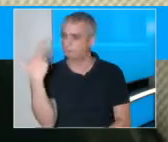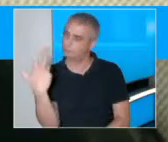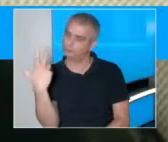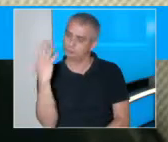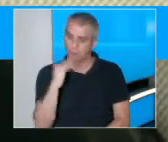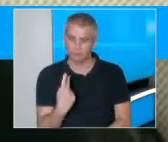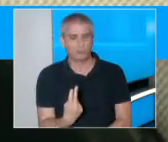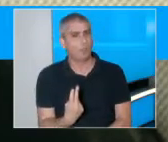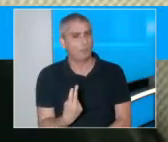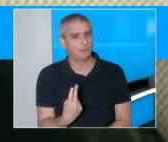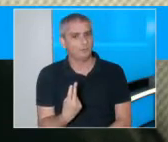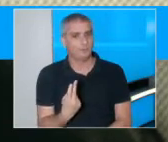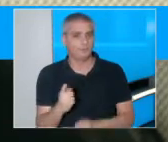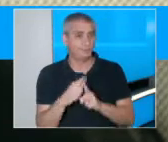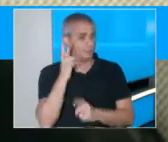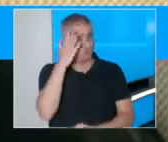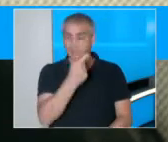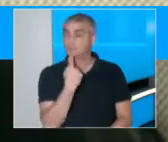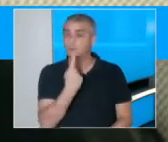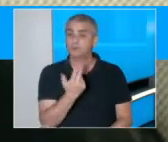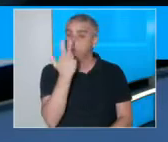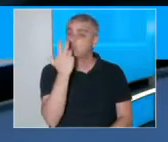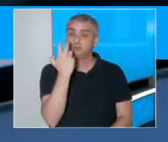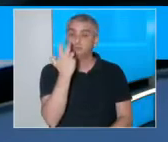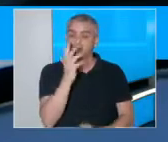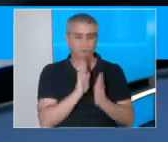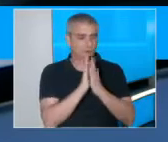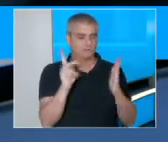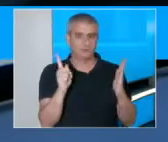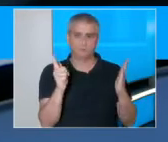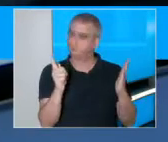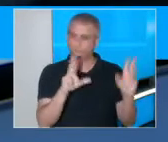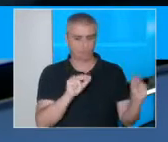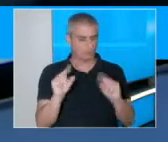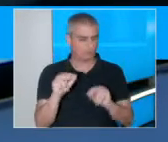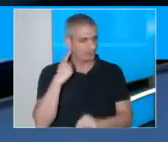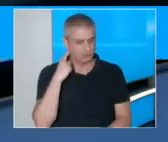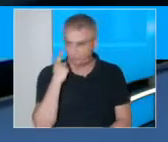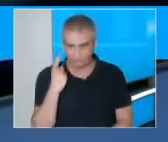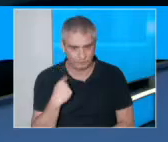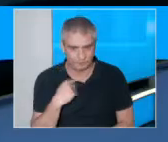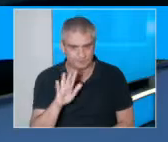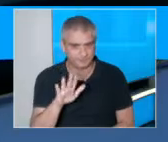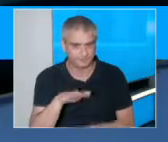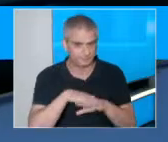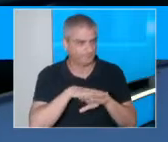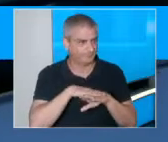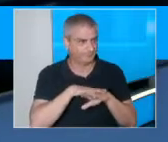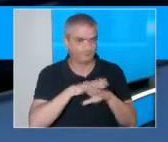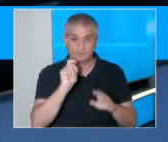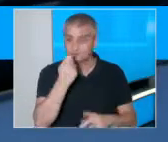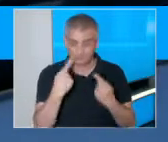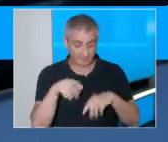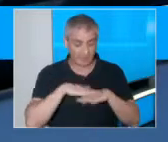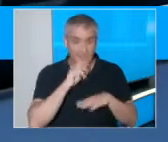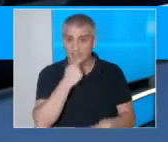נציגים להוריד לשניים, כמו שיש ליש עתיד. זאת אומרת, 30 מנדטים ו-17 מנדטים, זה אותו דבר. תקשיב, אני אגיד לך בצורה חיפה. אבל דווקא